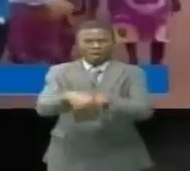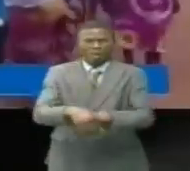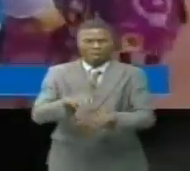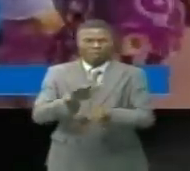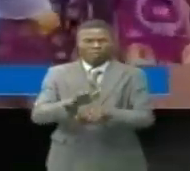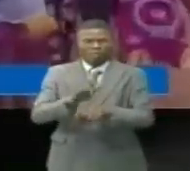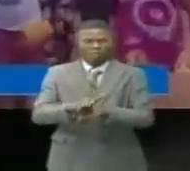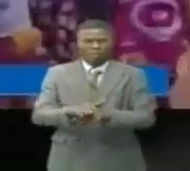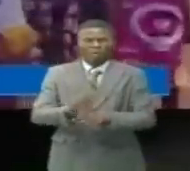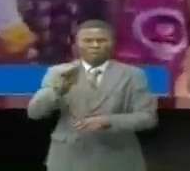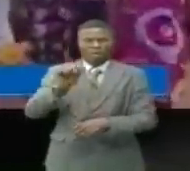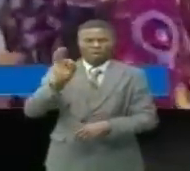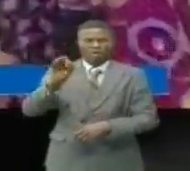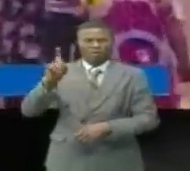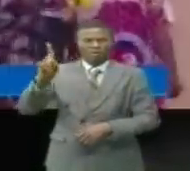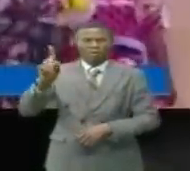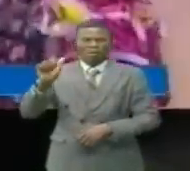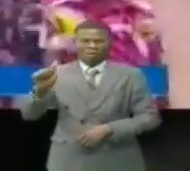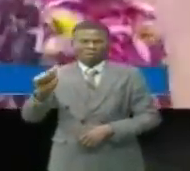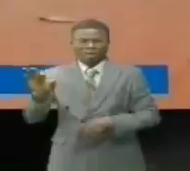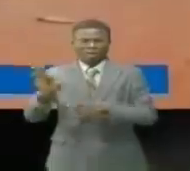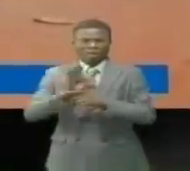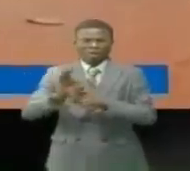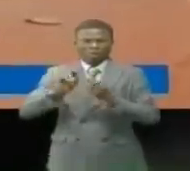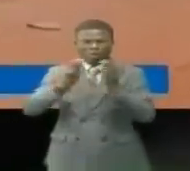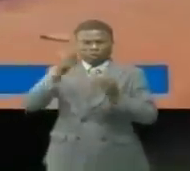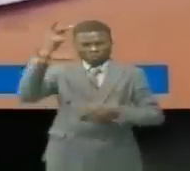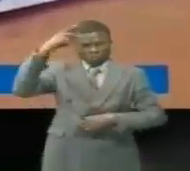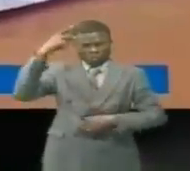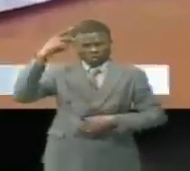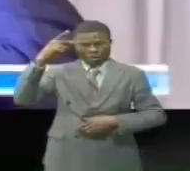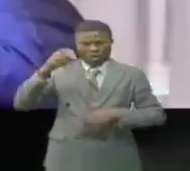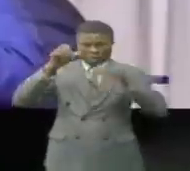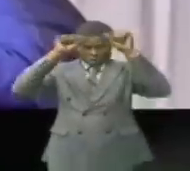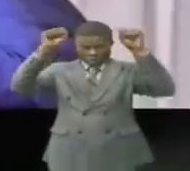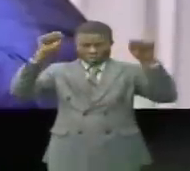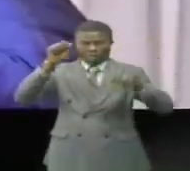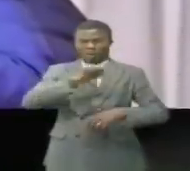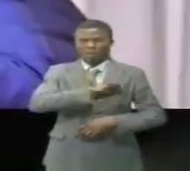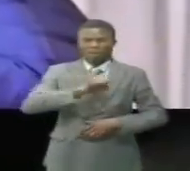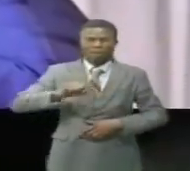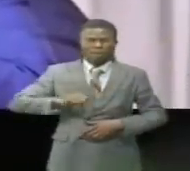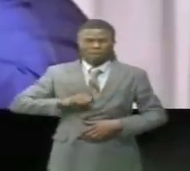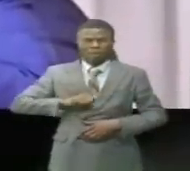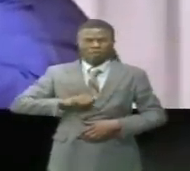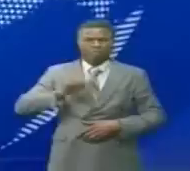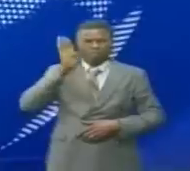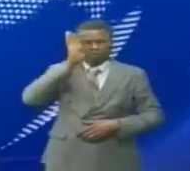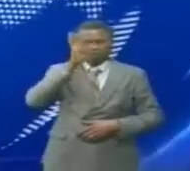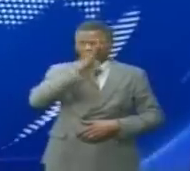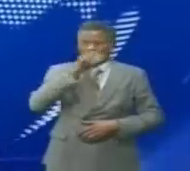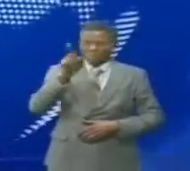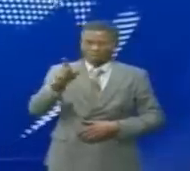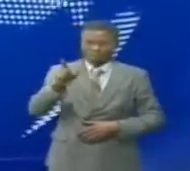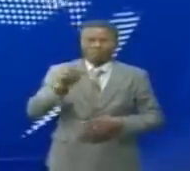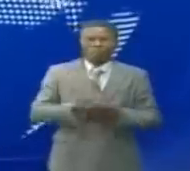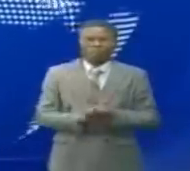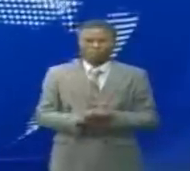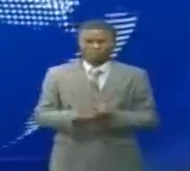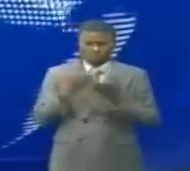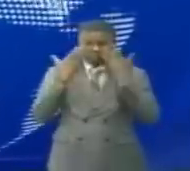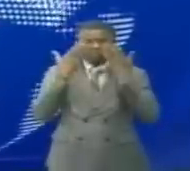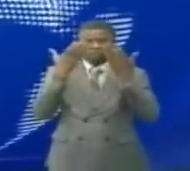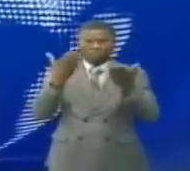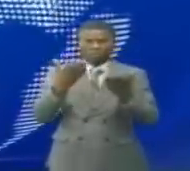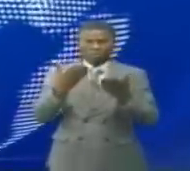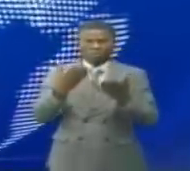massivement à l'AFDCA, formation politique chère à l'honorable président du Sénat, Modeste Bahati Lukwebo. Regardez